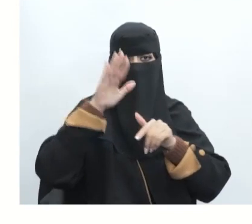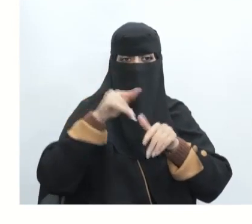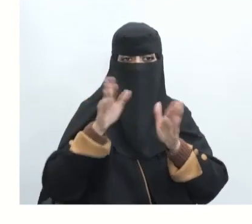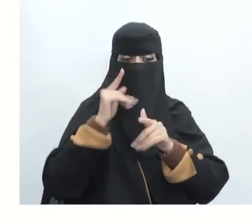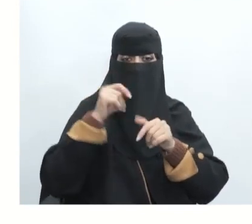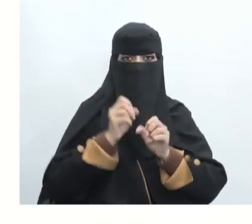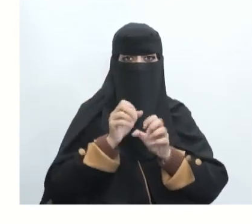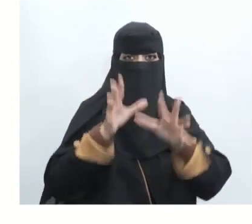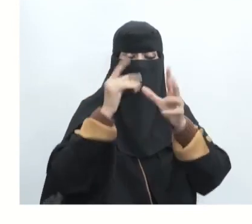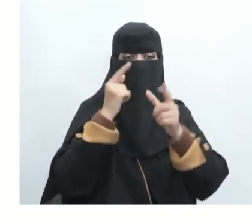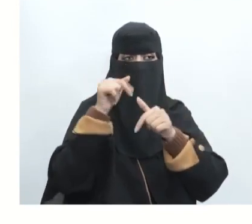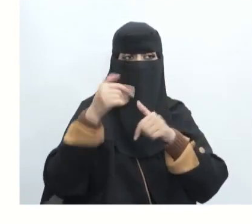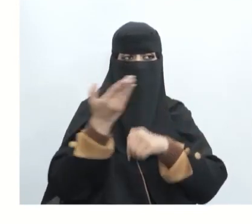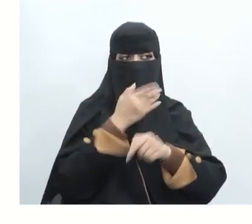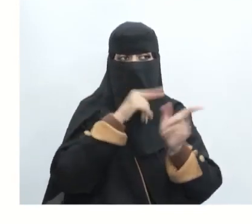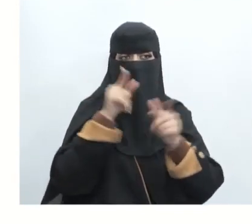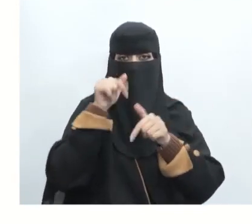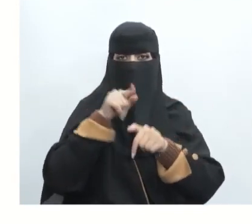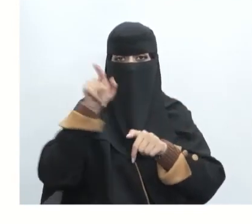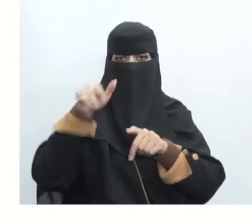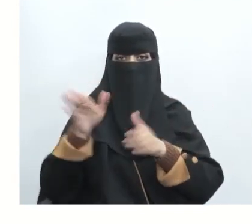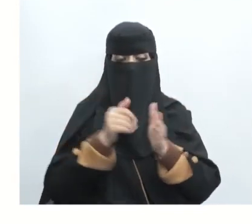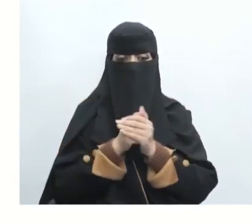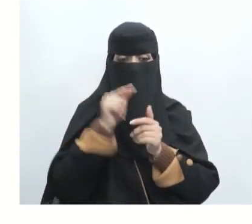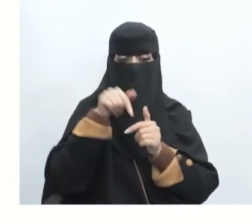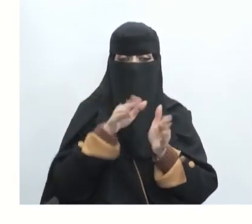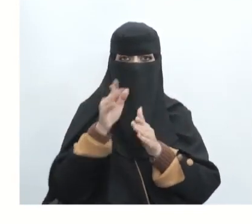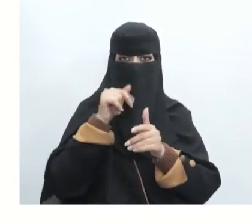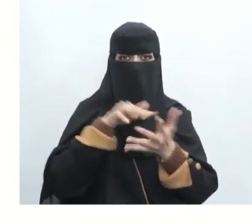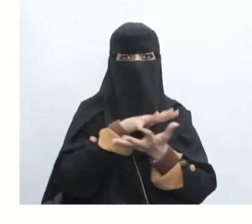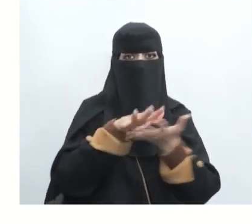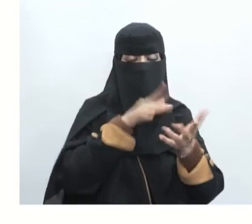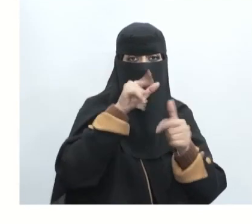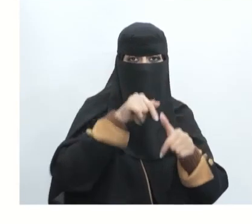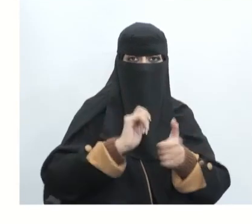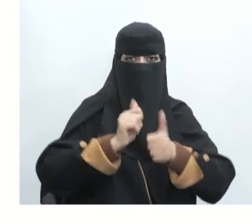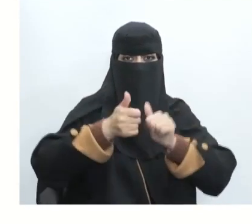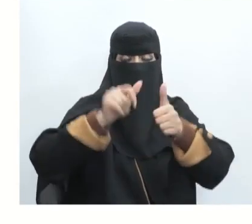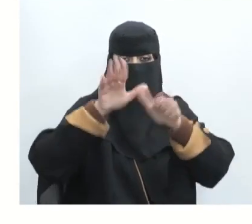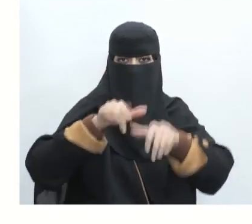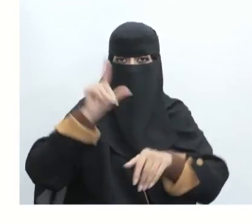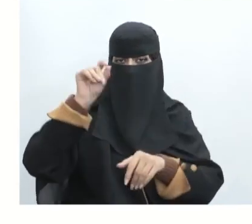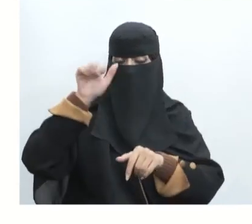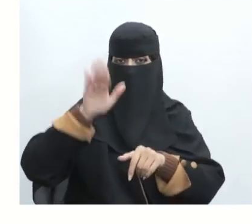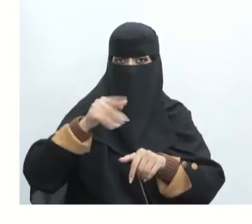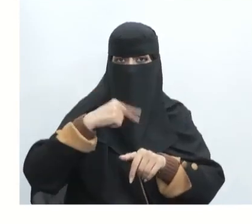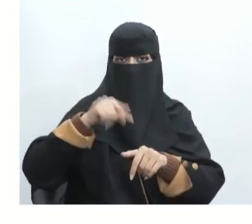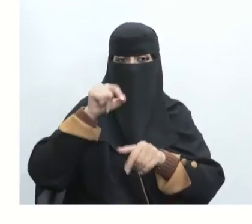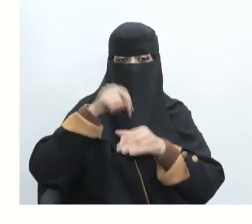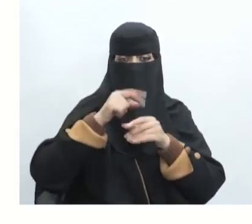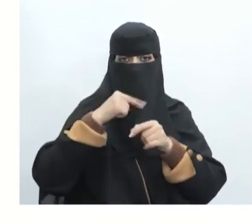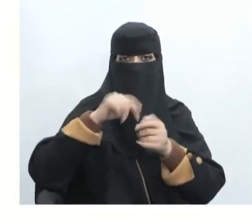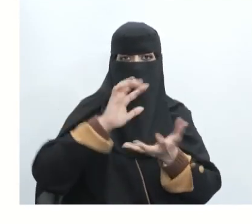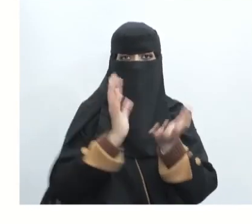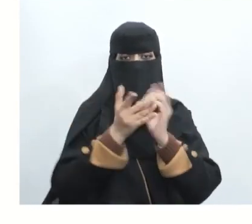واثار ونتائج هذه المشكله وهذا التحدي المتمثل في الاميه على